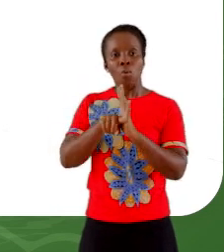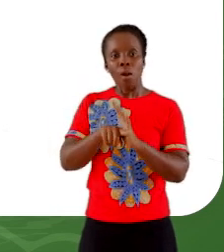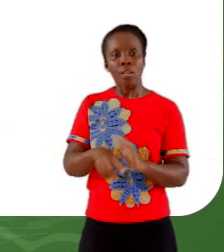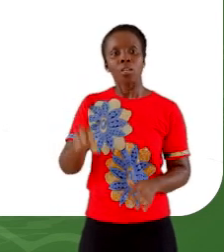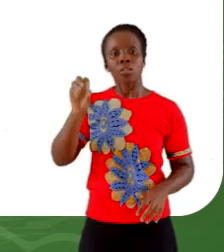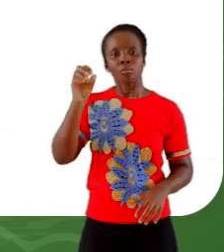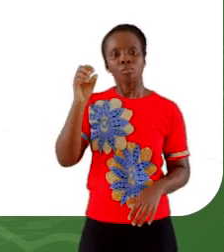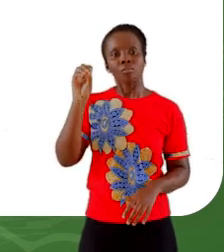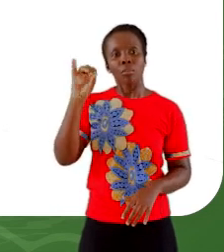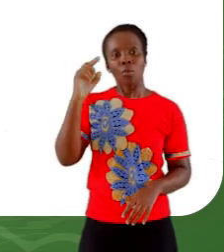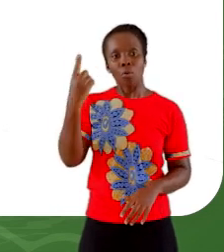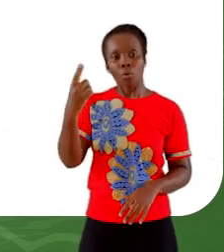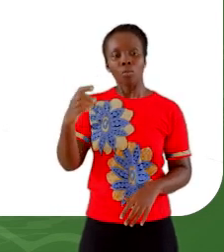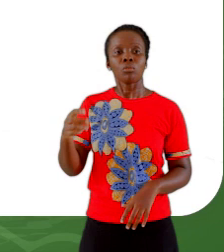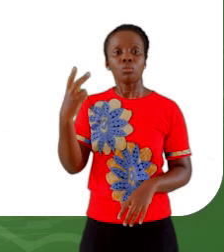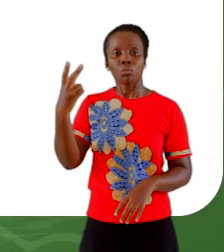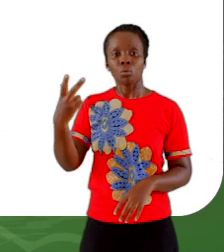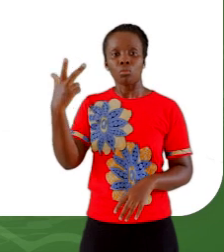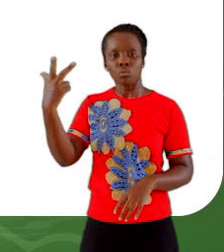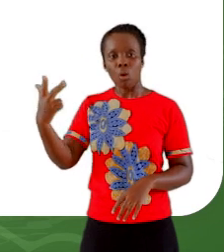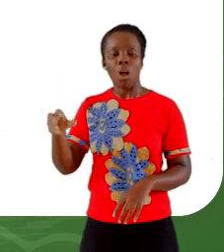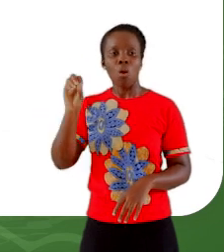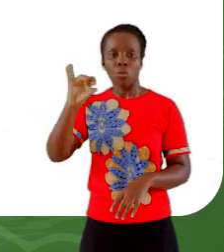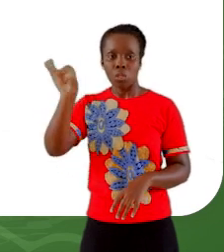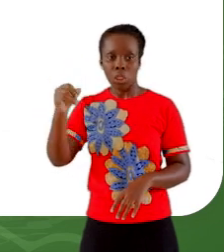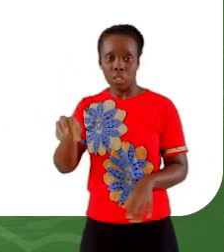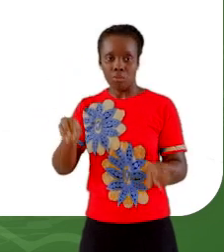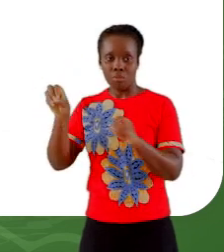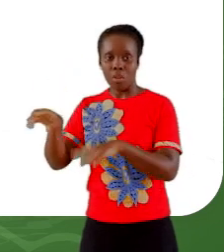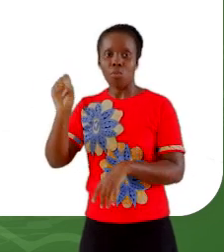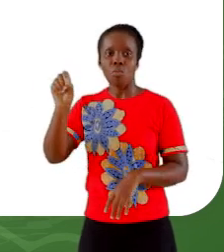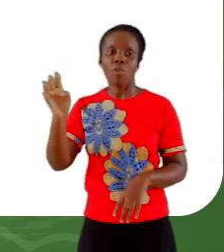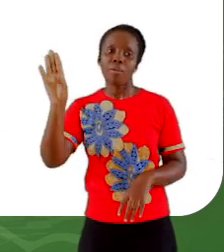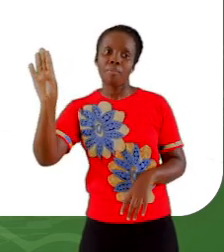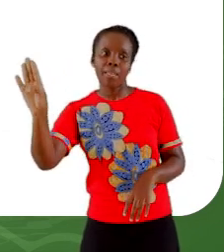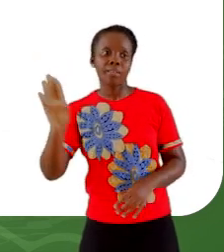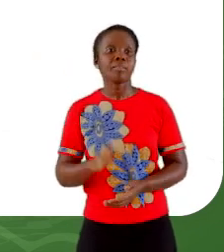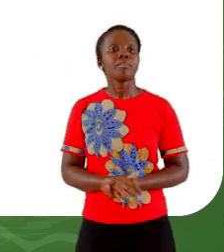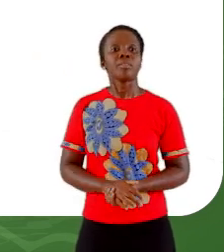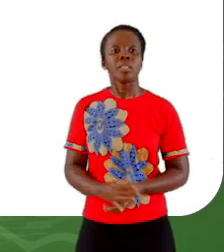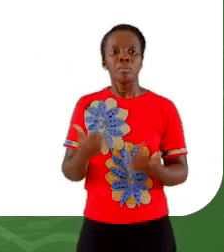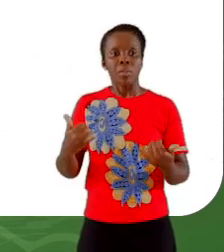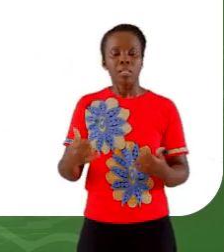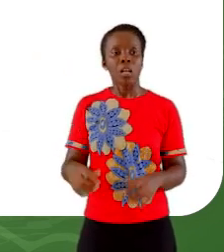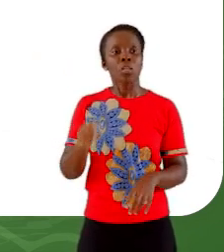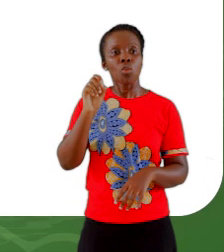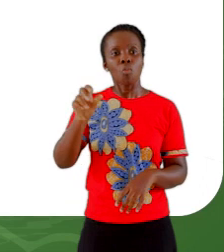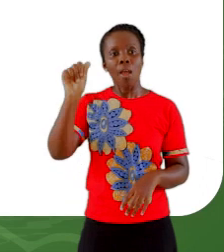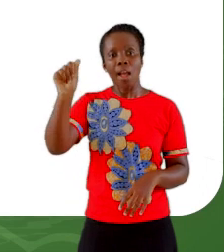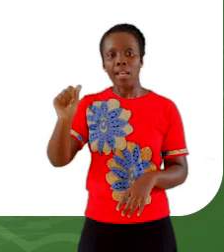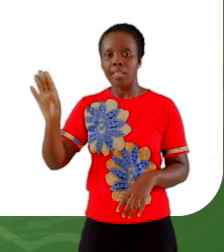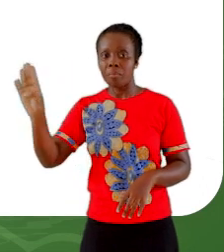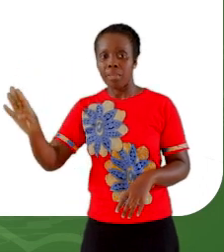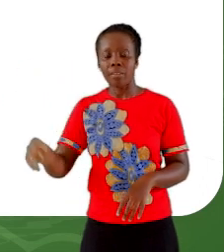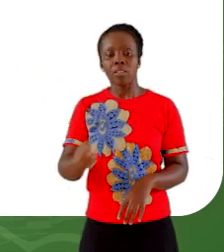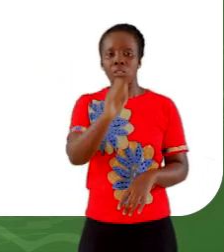2 OJ, moins 3 OJ. Je place le point B. J'ai les points A et B, alors je